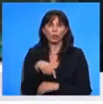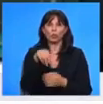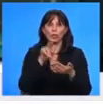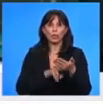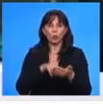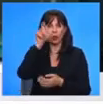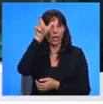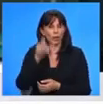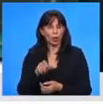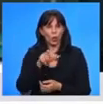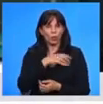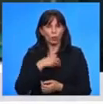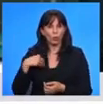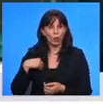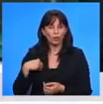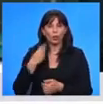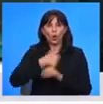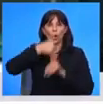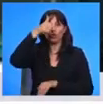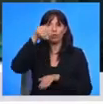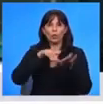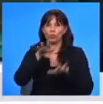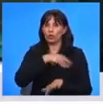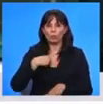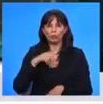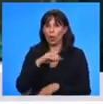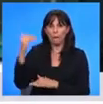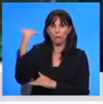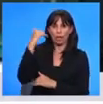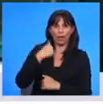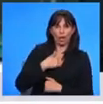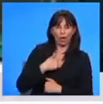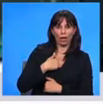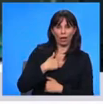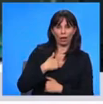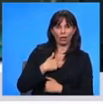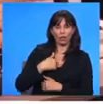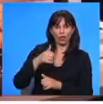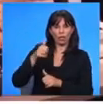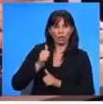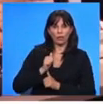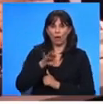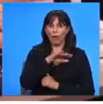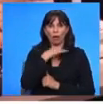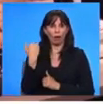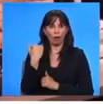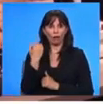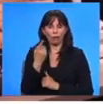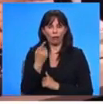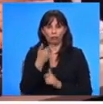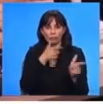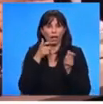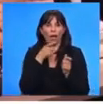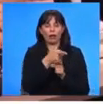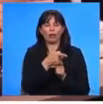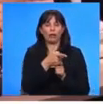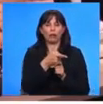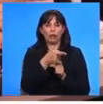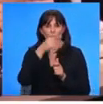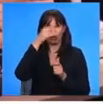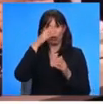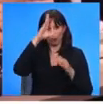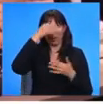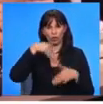האזרחות הזאת. ראש ממשלת פולין לא פנה אליי כשהצבא הרגתי אותם. הוא לא שאל אותי אם או פנה לצבא